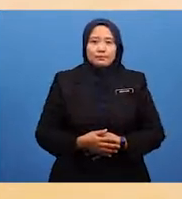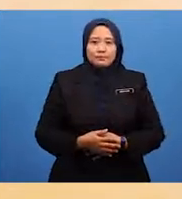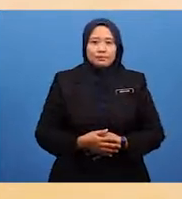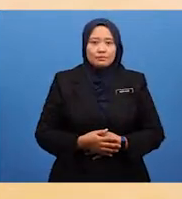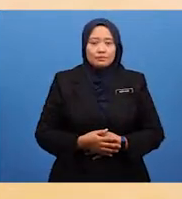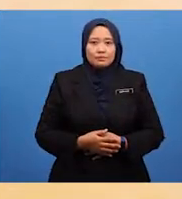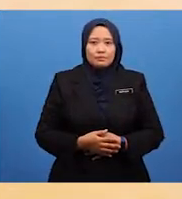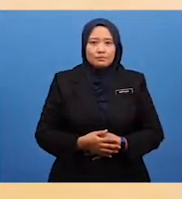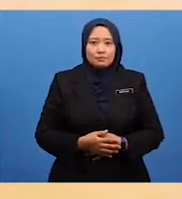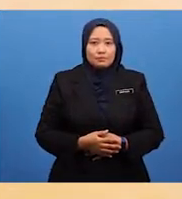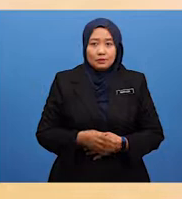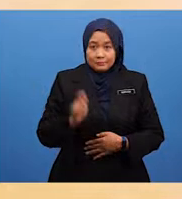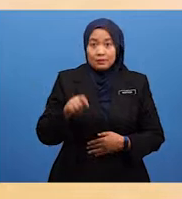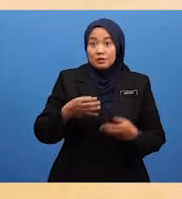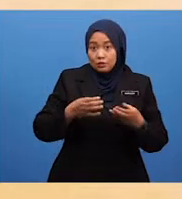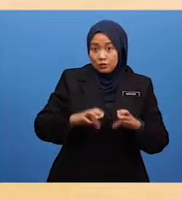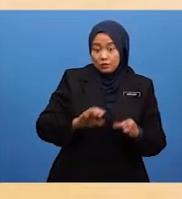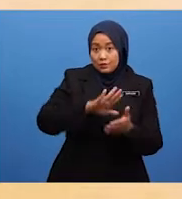Kamu patut mencuba kaedah ini nanti.